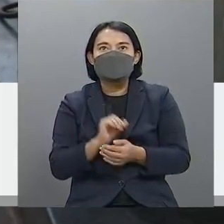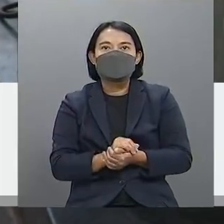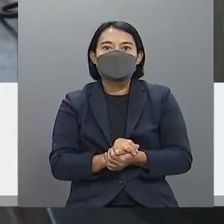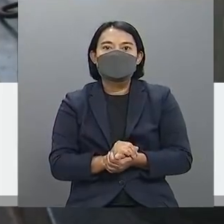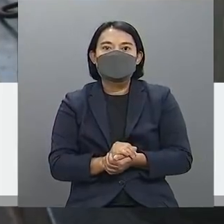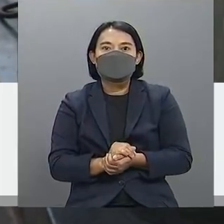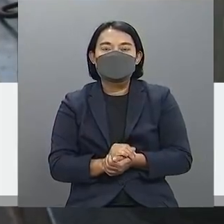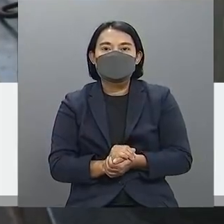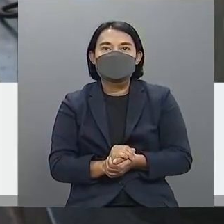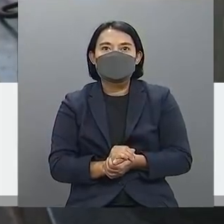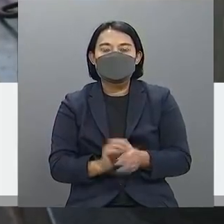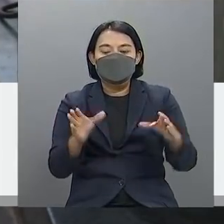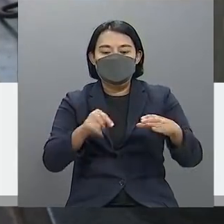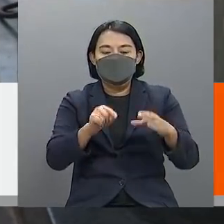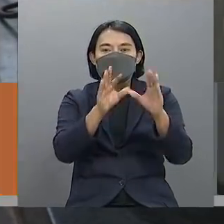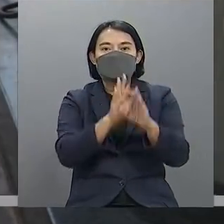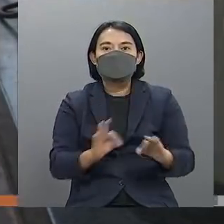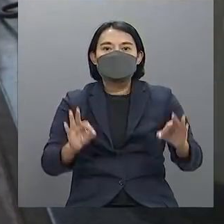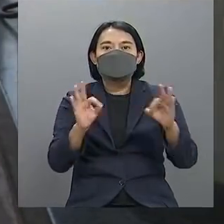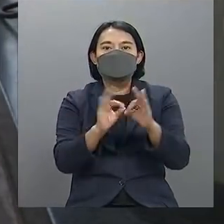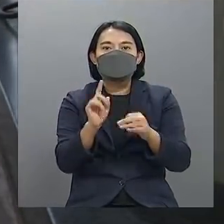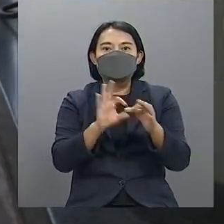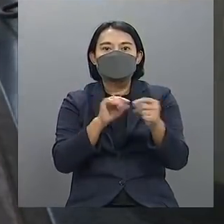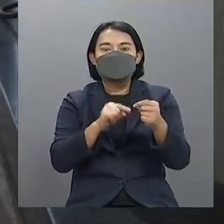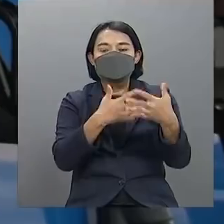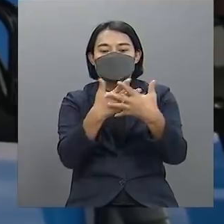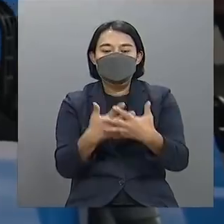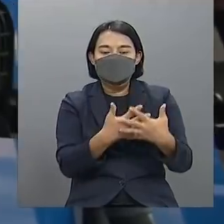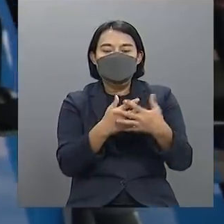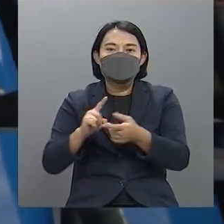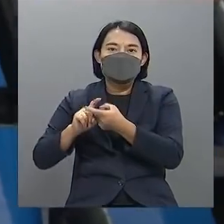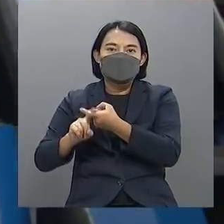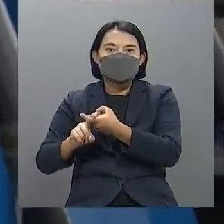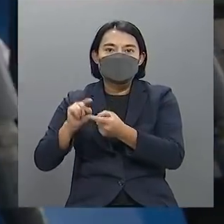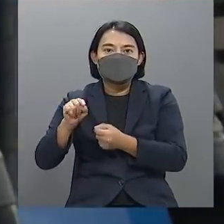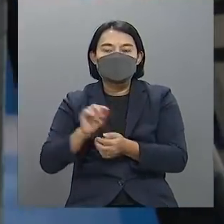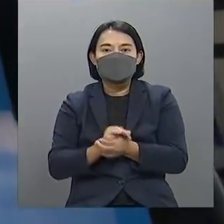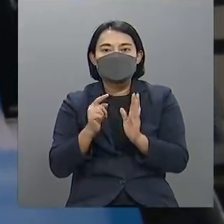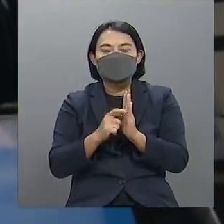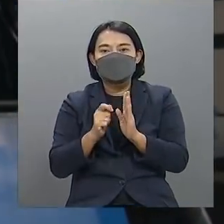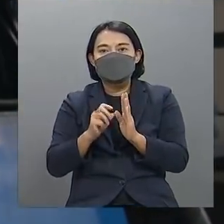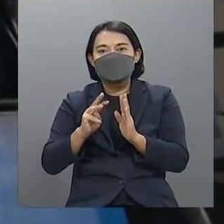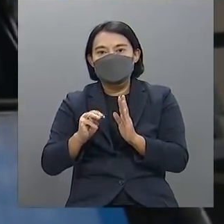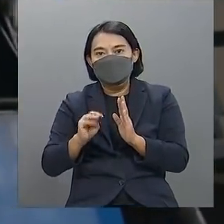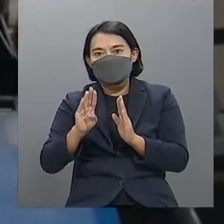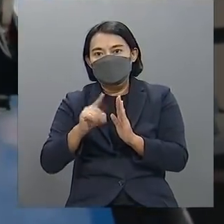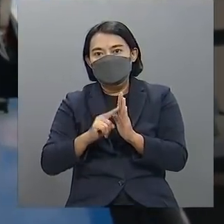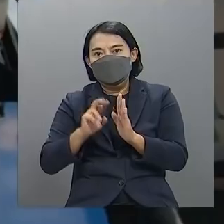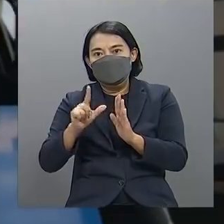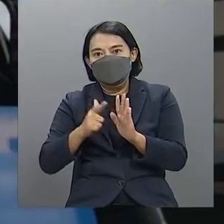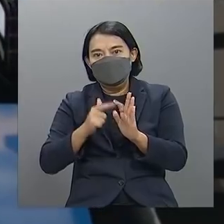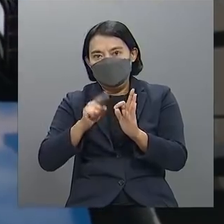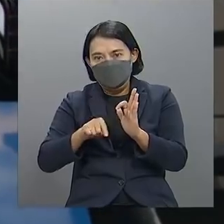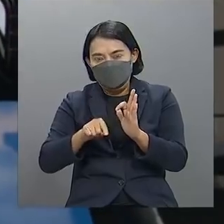มีความสำคัญอีกกลุ่มก็คือสหรัฐอเมริกากับรัสเซียนี่แหละค่ะแล้วก็แองโกลาด้วยในกลุ่มนี้เนี่ยนำเข้ามากว่าร้อยละ30